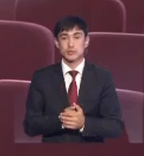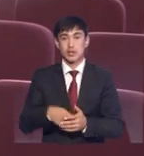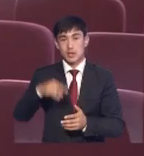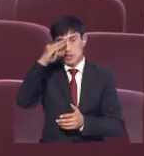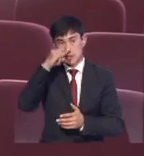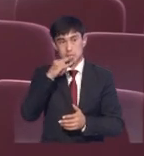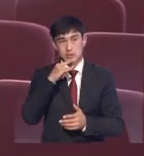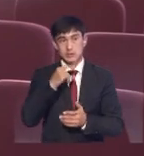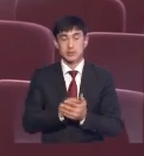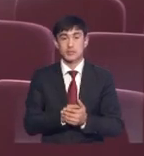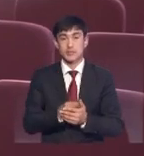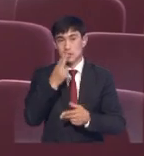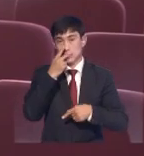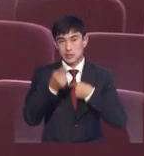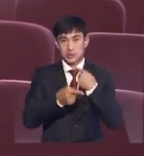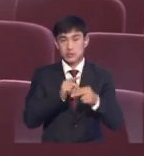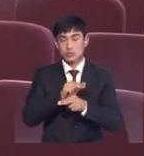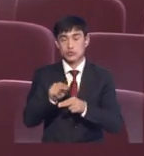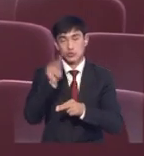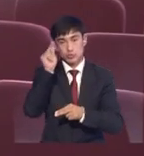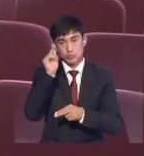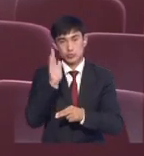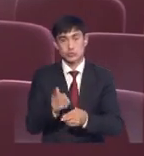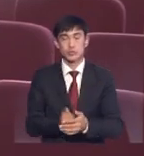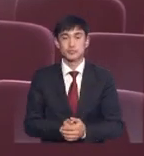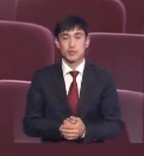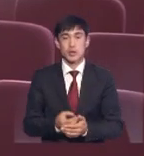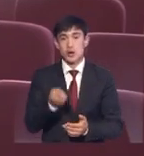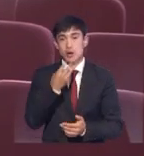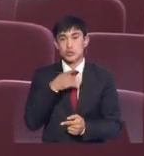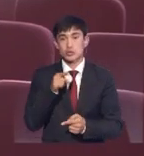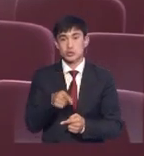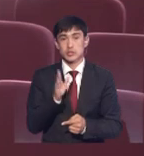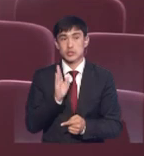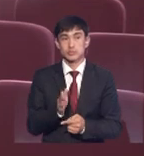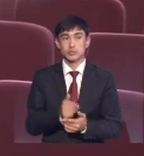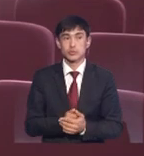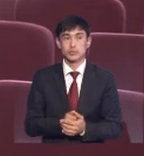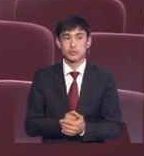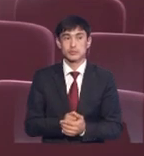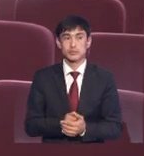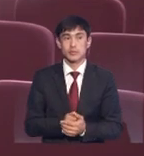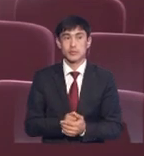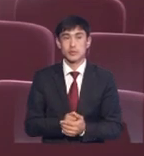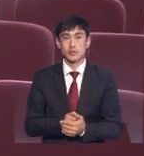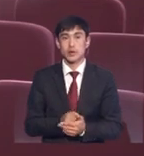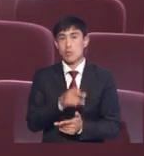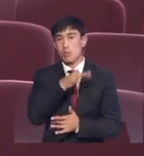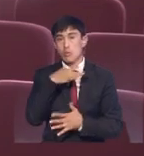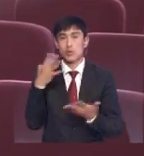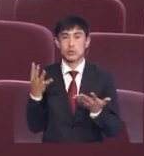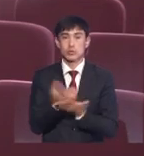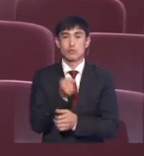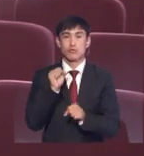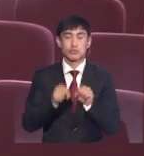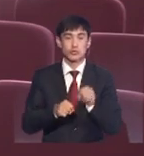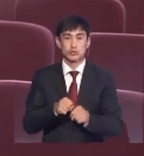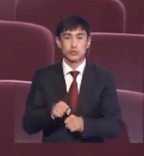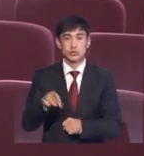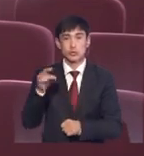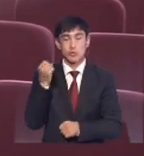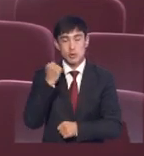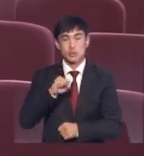казахским традициям учиться будут. Хорошо здесь будет, ну талай, лауреаты отсюда могут выйти.